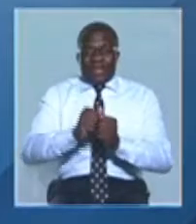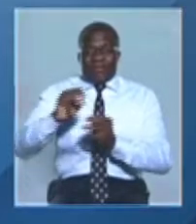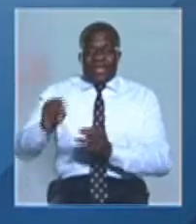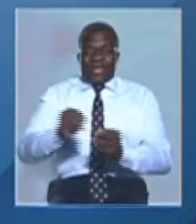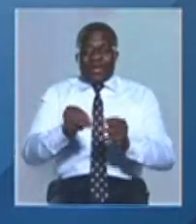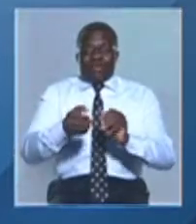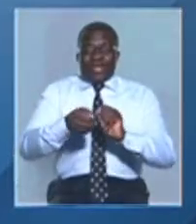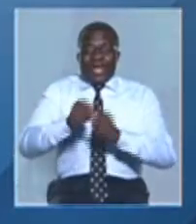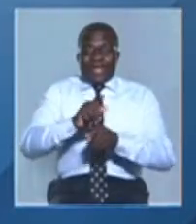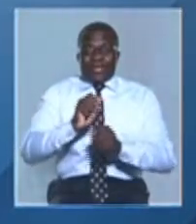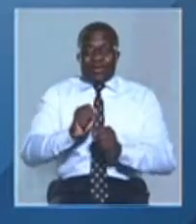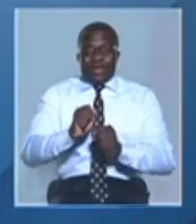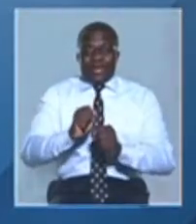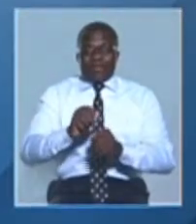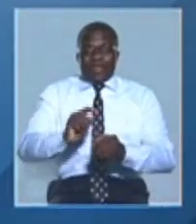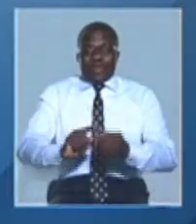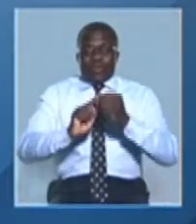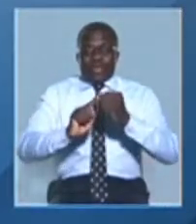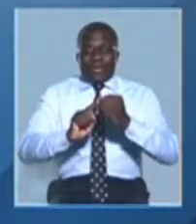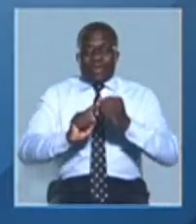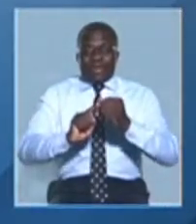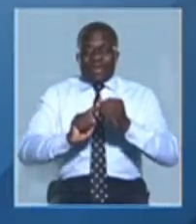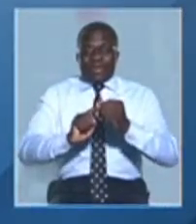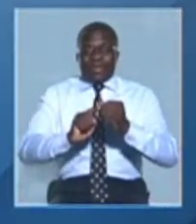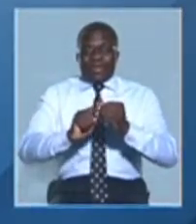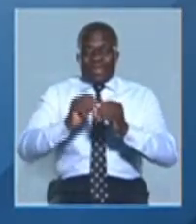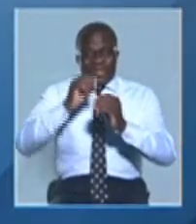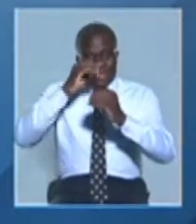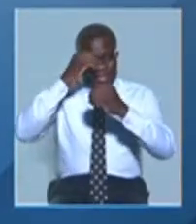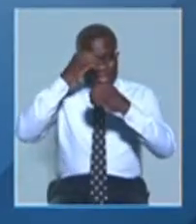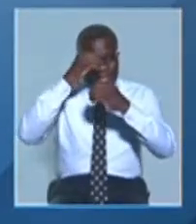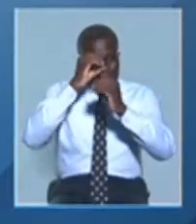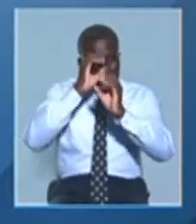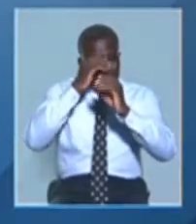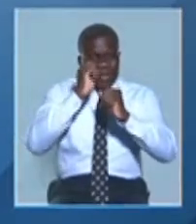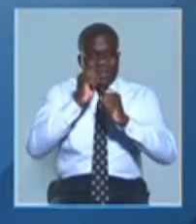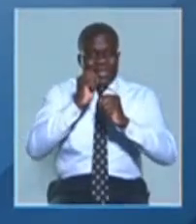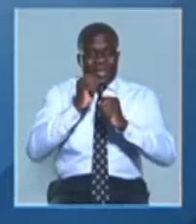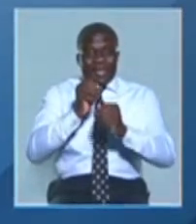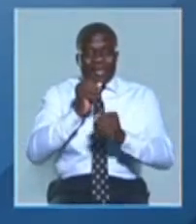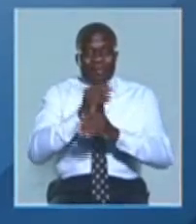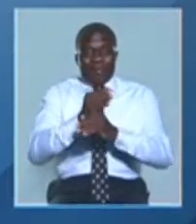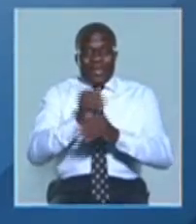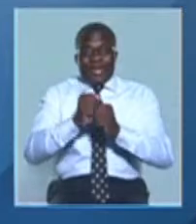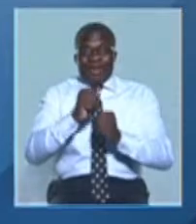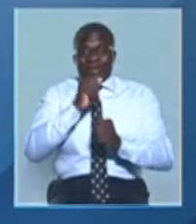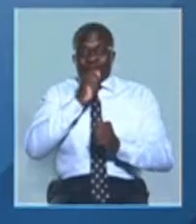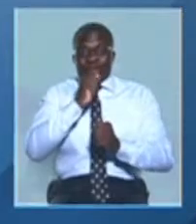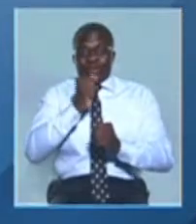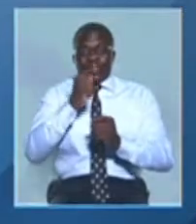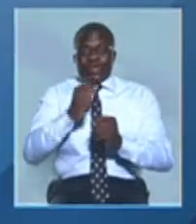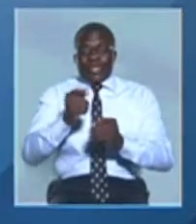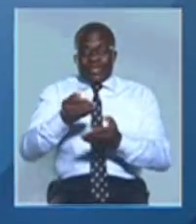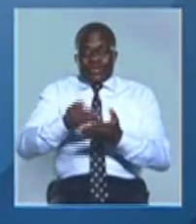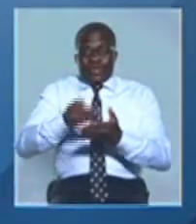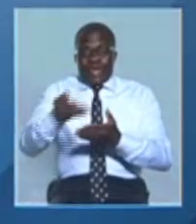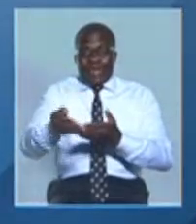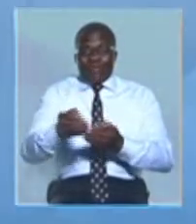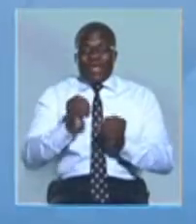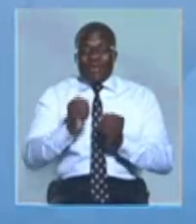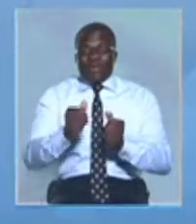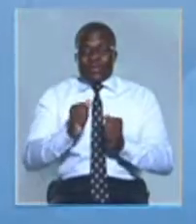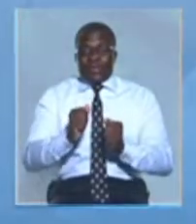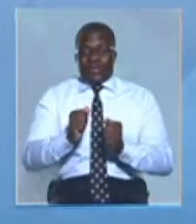moyens adéquats, notamment des caméras dédiées assorties de microphones qui seront acquises